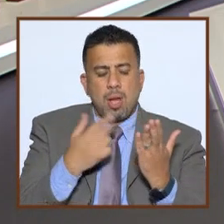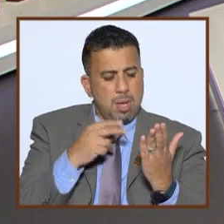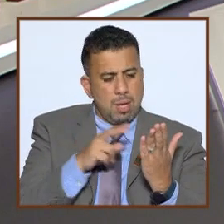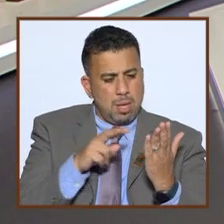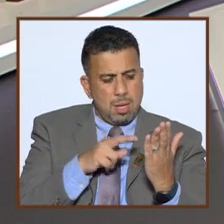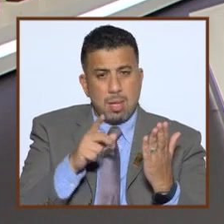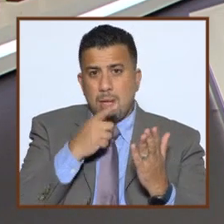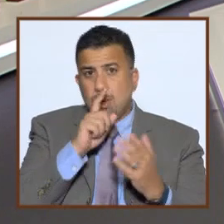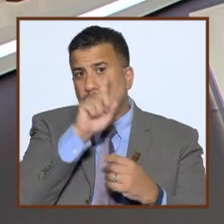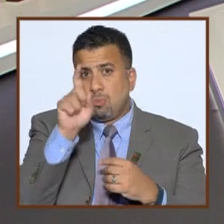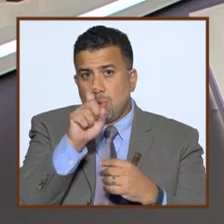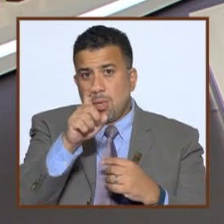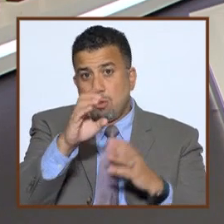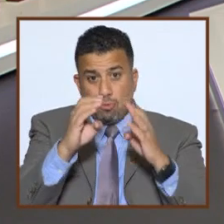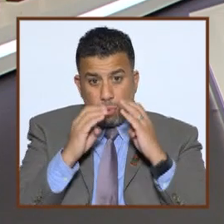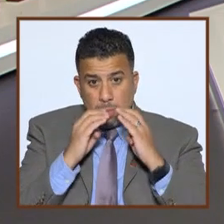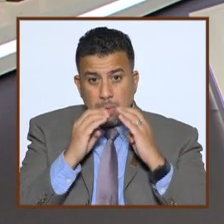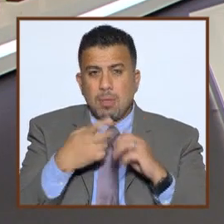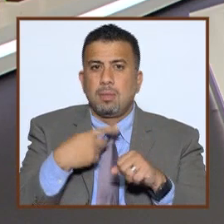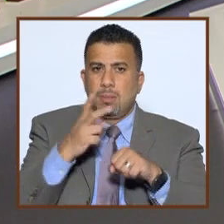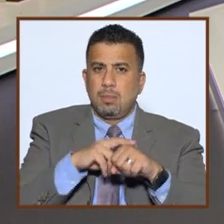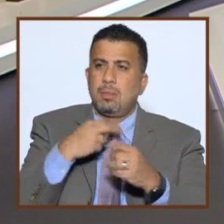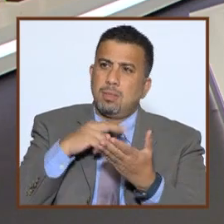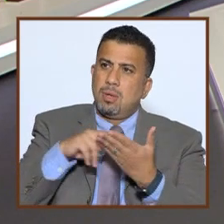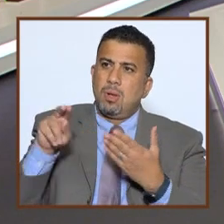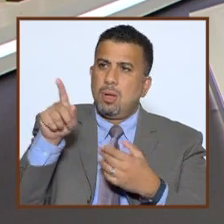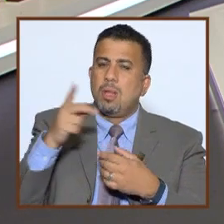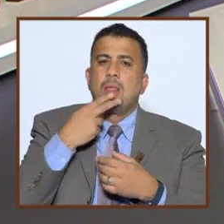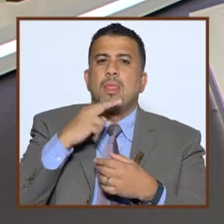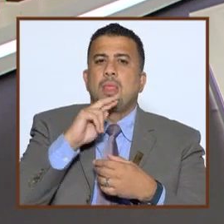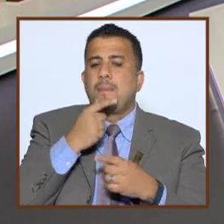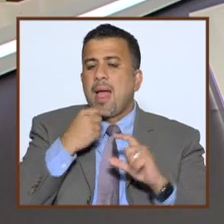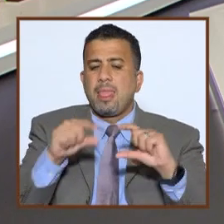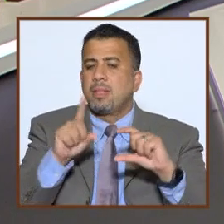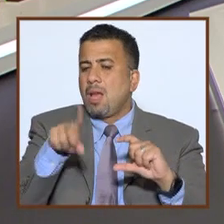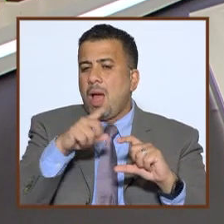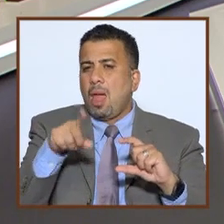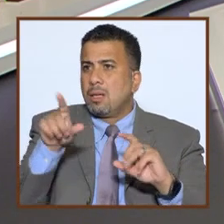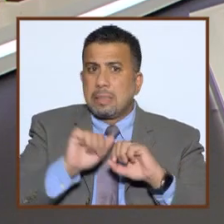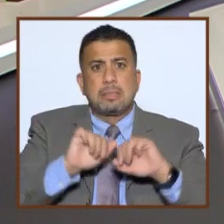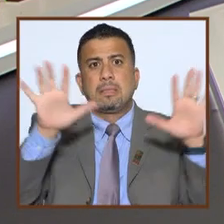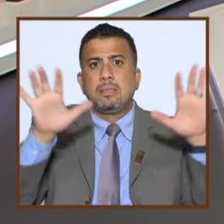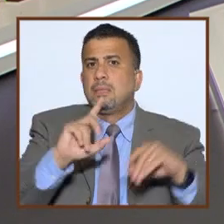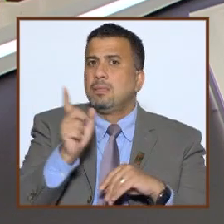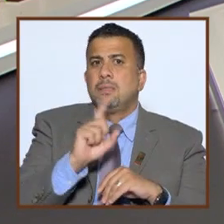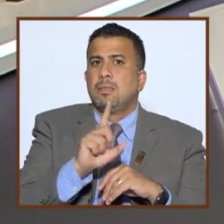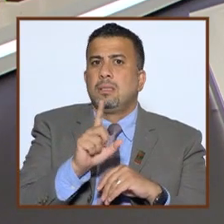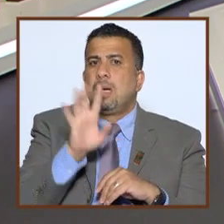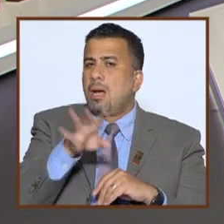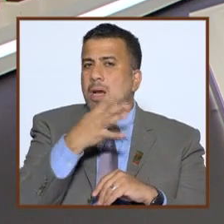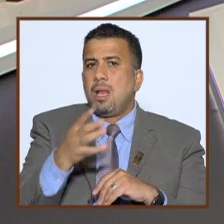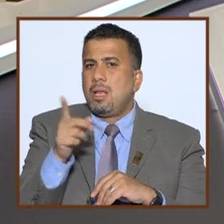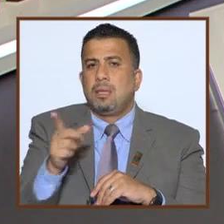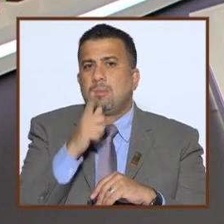انا لما تحريت منك وعرفت ورجعت لها مره ثانيه وقلت لها هذا الموضوع وغلط يعني بنبهك انك ما